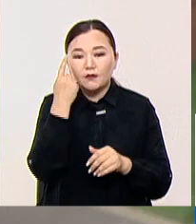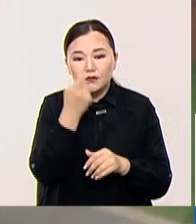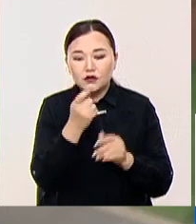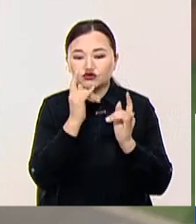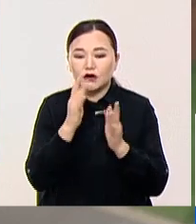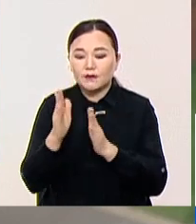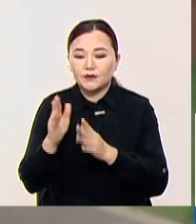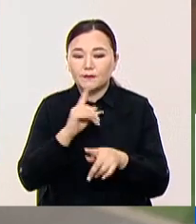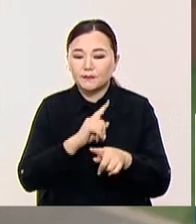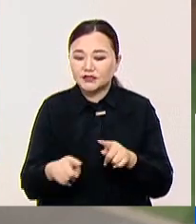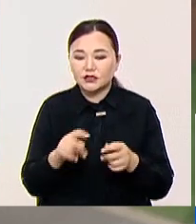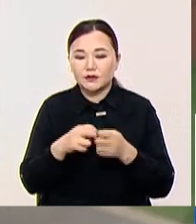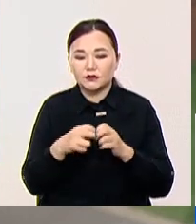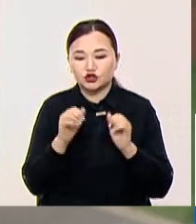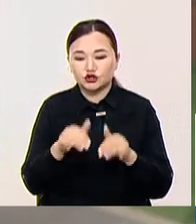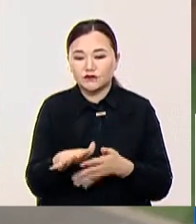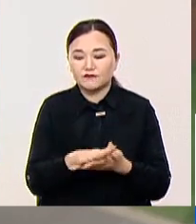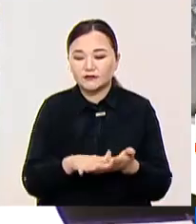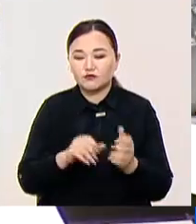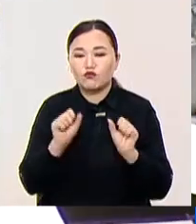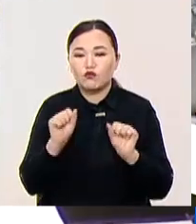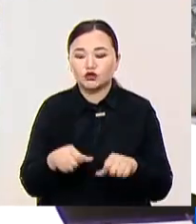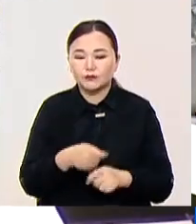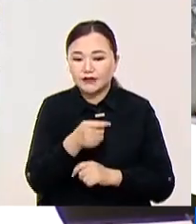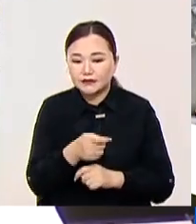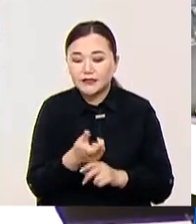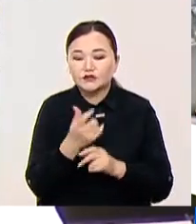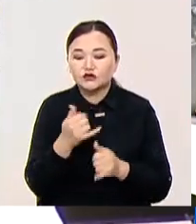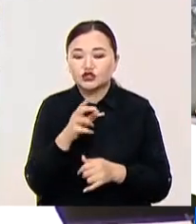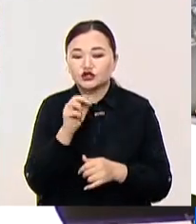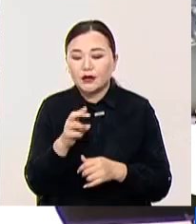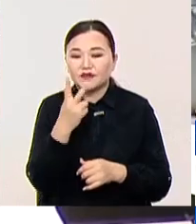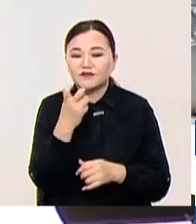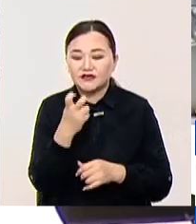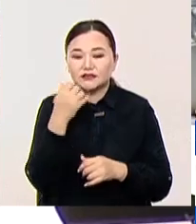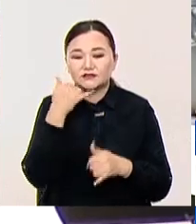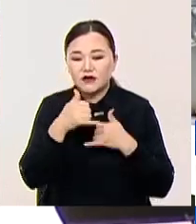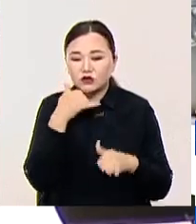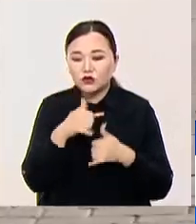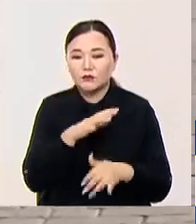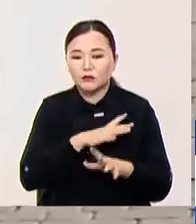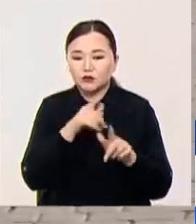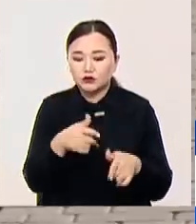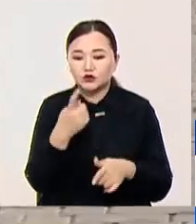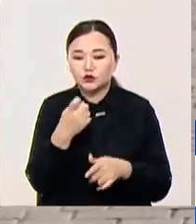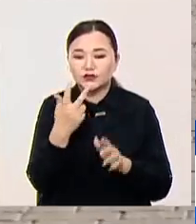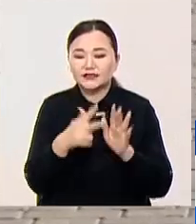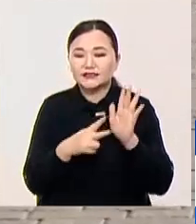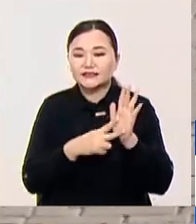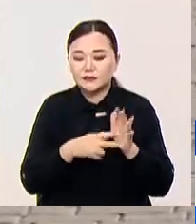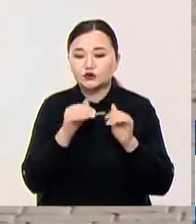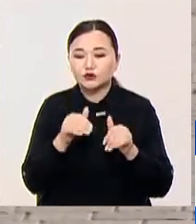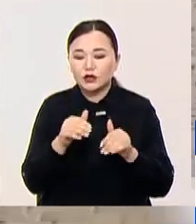мәселесін оперативті түрде шешулеріне мүмкіндіктері бар. Бүгінге дейін штабқа 200-ге тарта қоңырау келіп түскен, оның ішінде 137